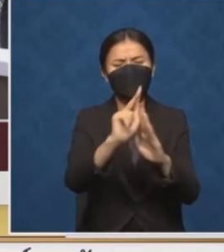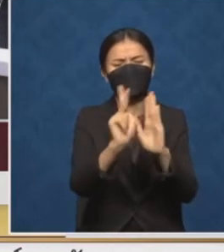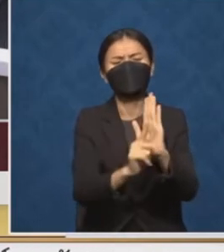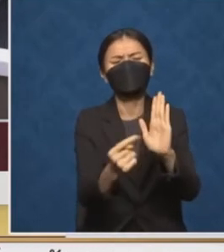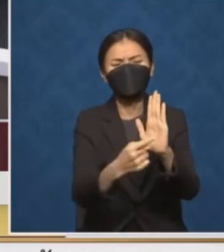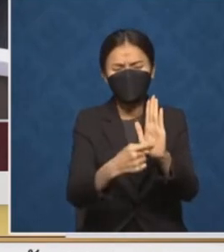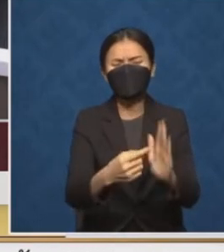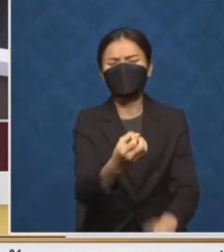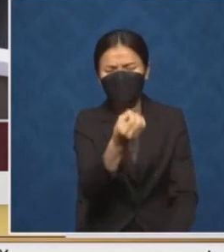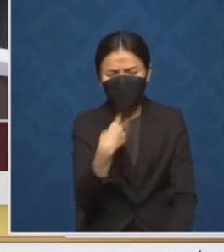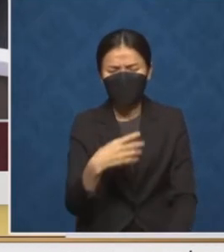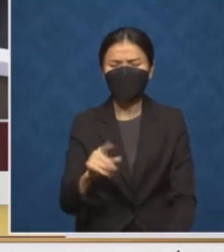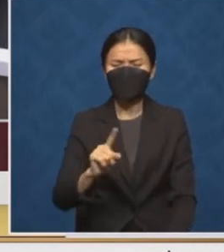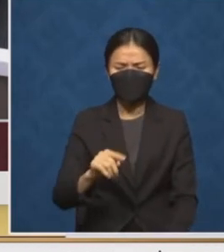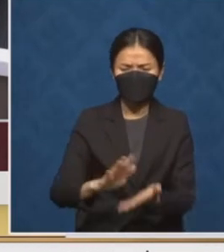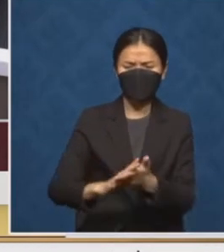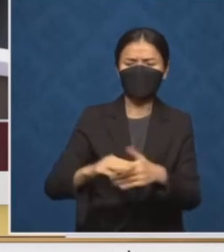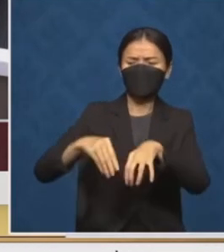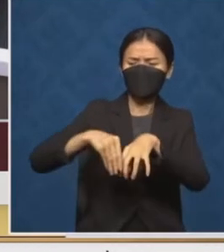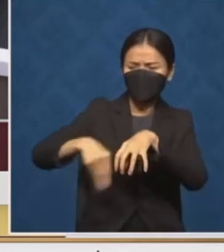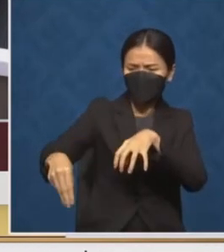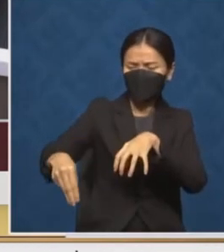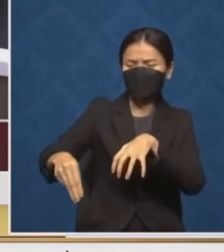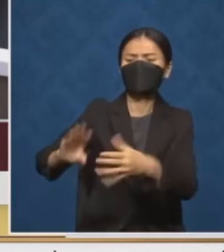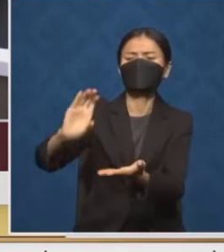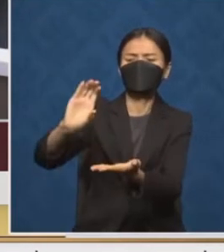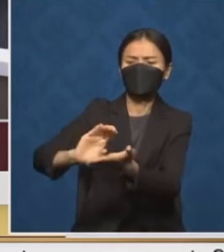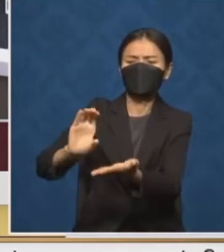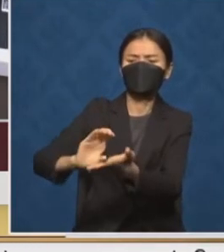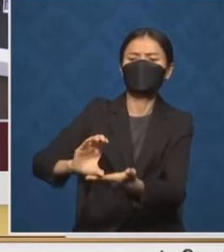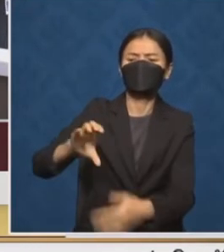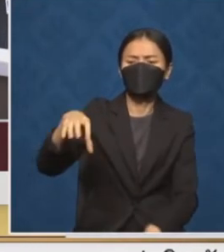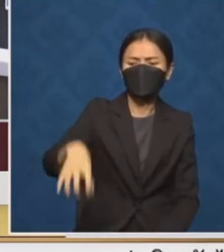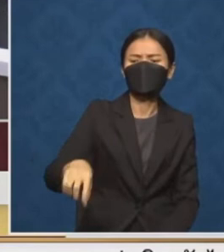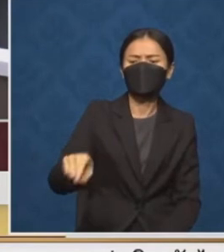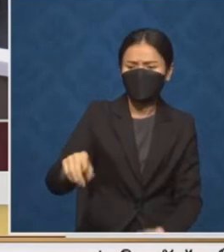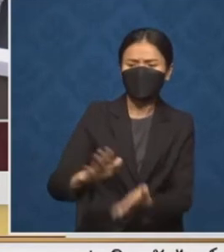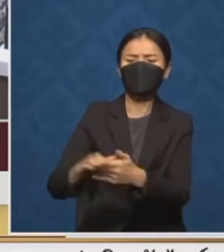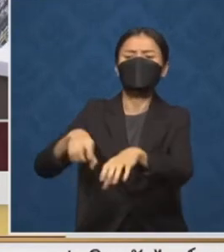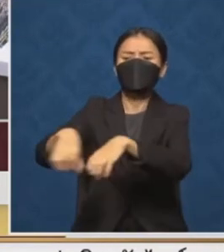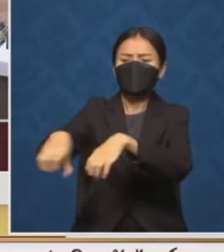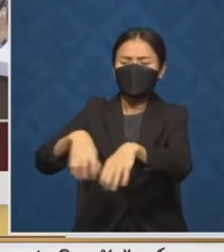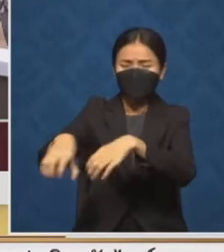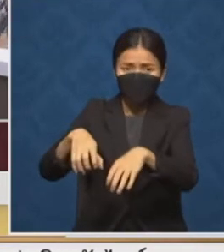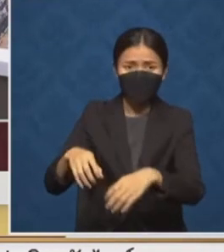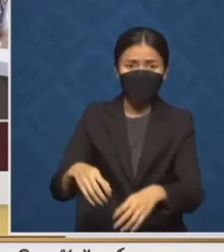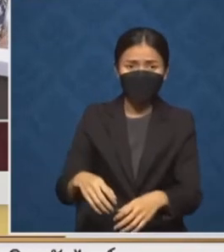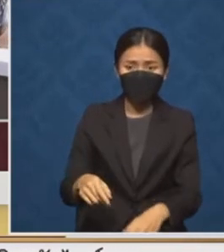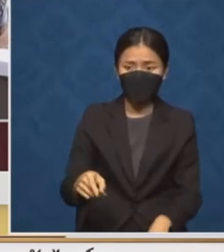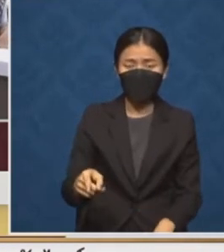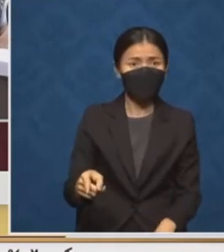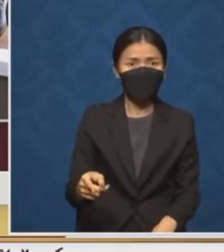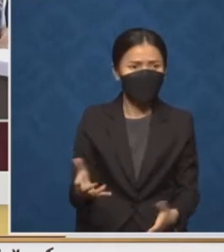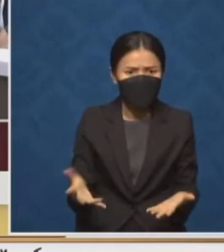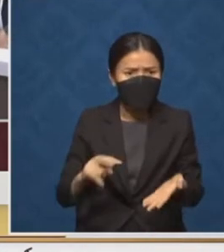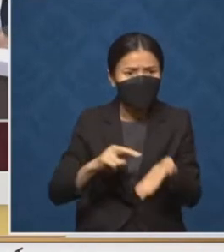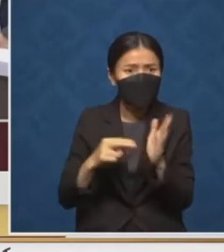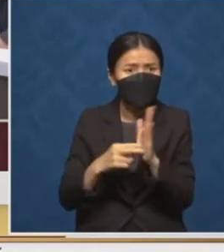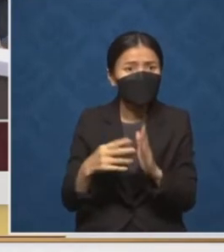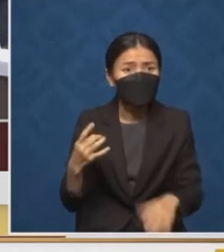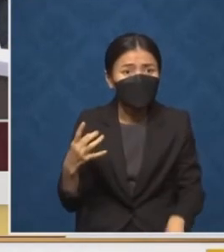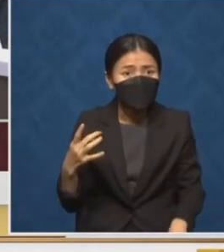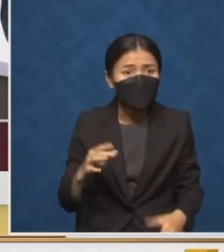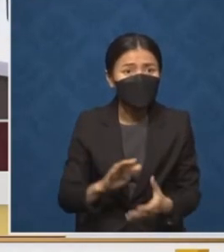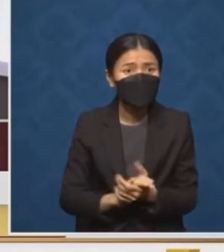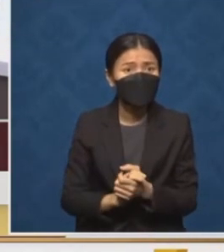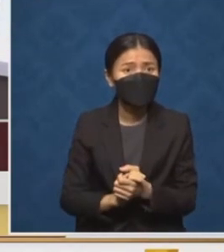าตามที่สำนักงบประมาณจะได้จัดสรรนี่คืออะไร นี่คือข้อความที่ซ่อนไว้ต